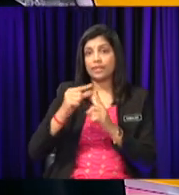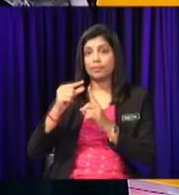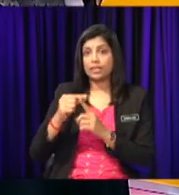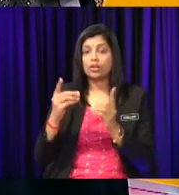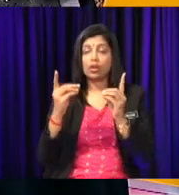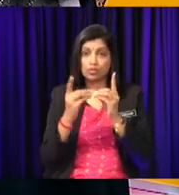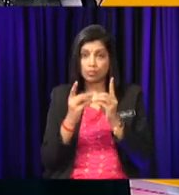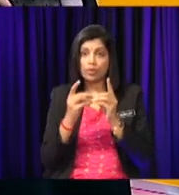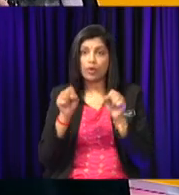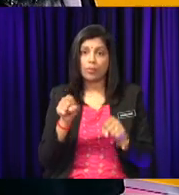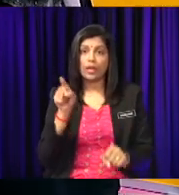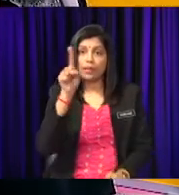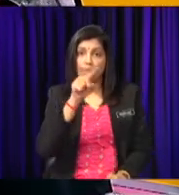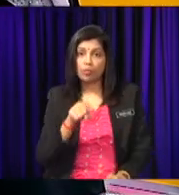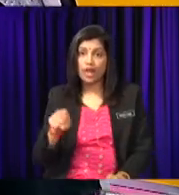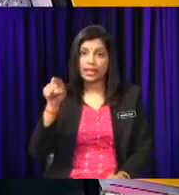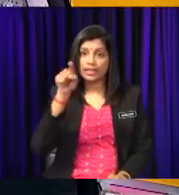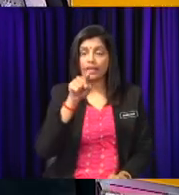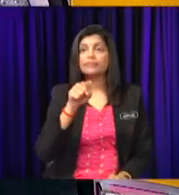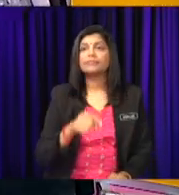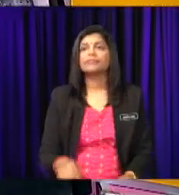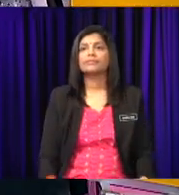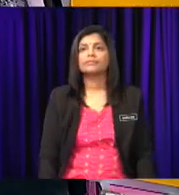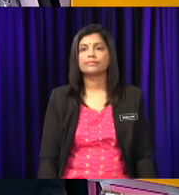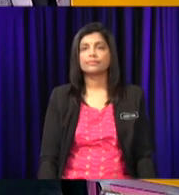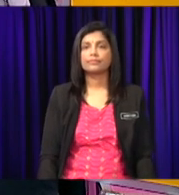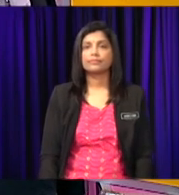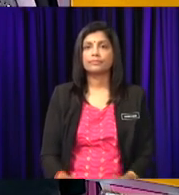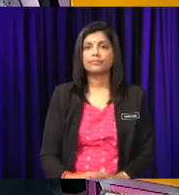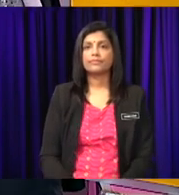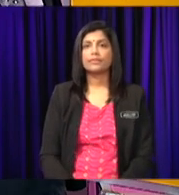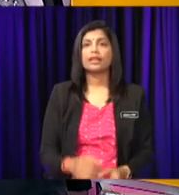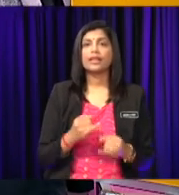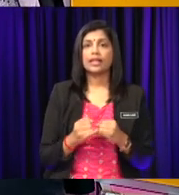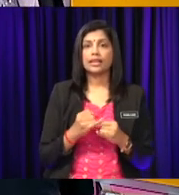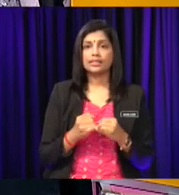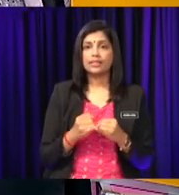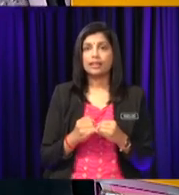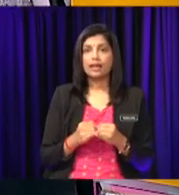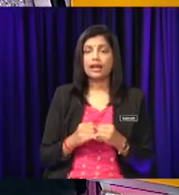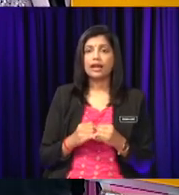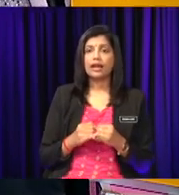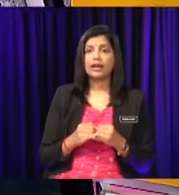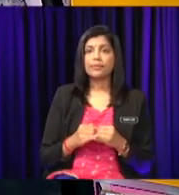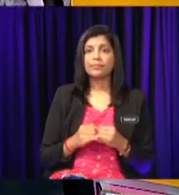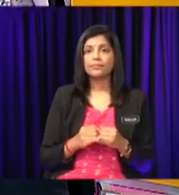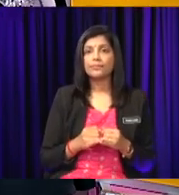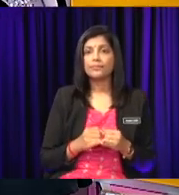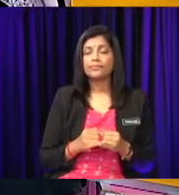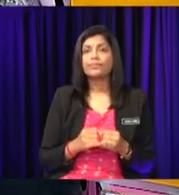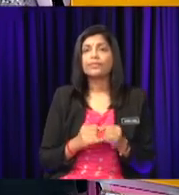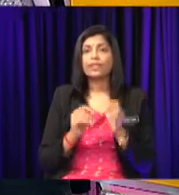daripada bahan yang dibaca itu oke dan yang terakhir ialah yaitu